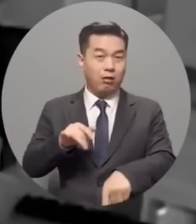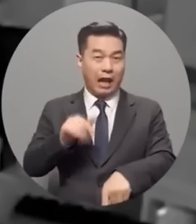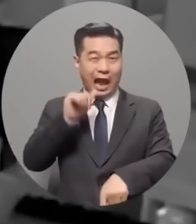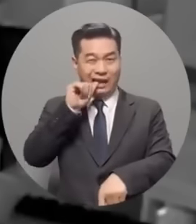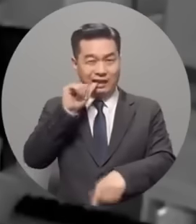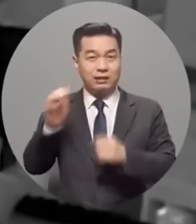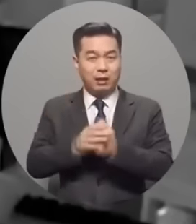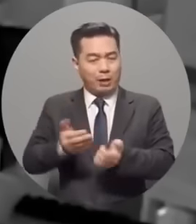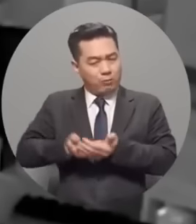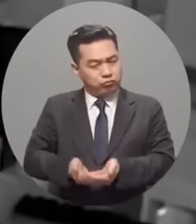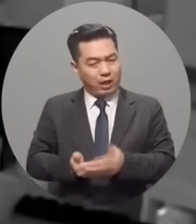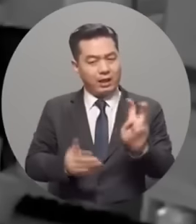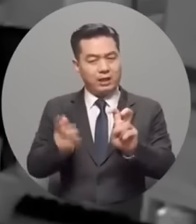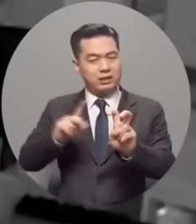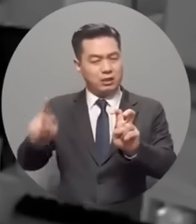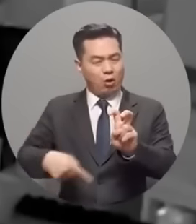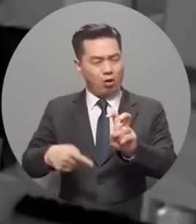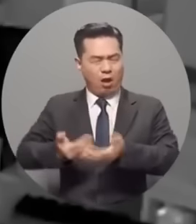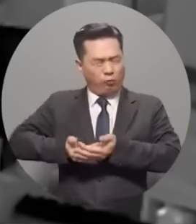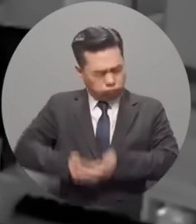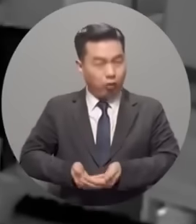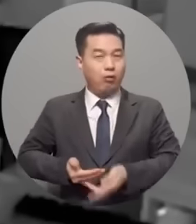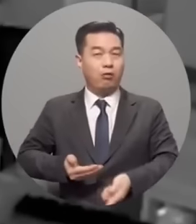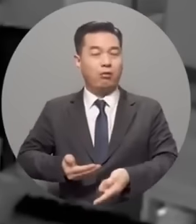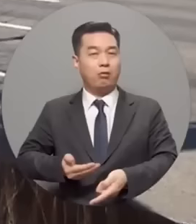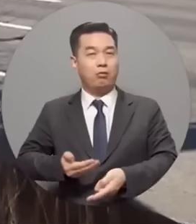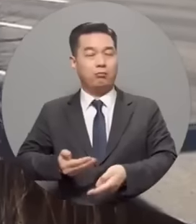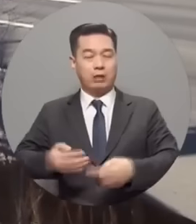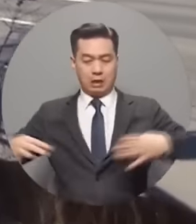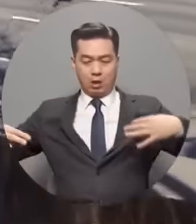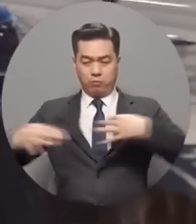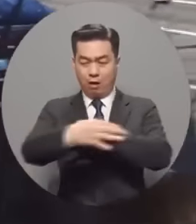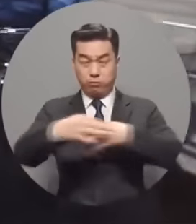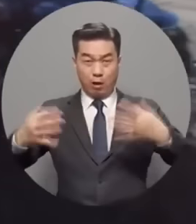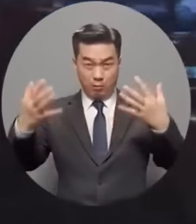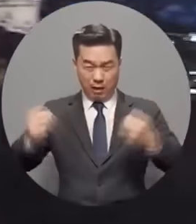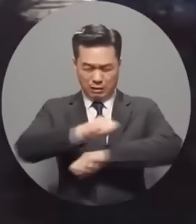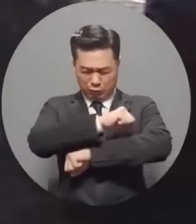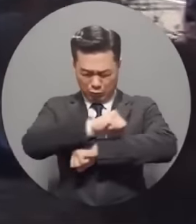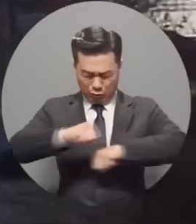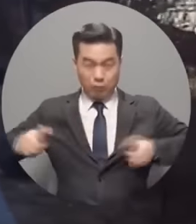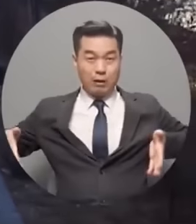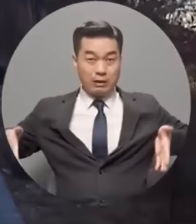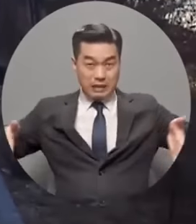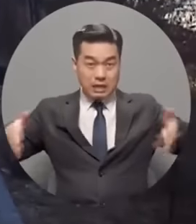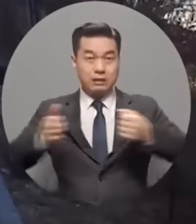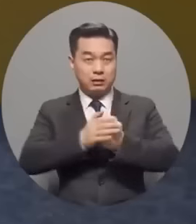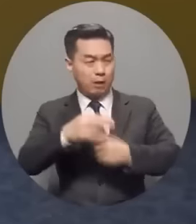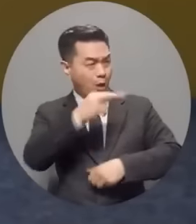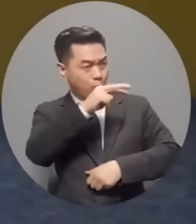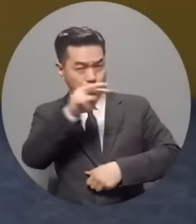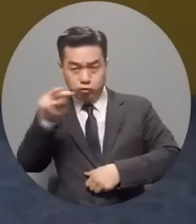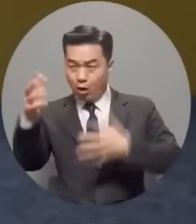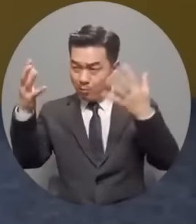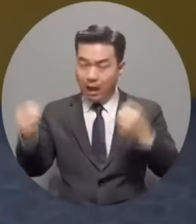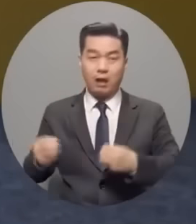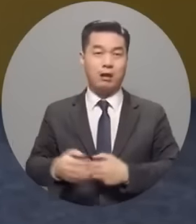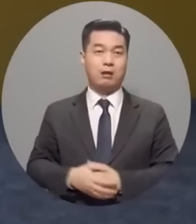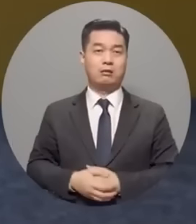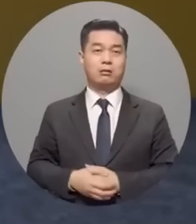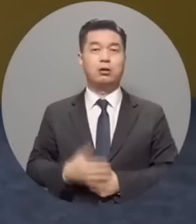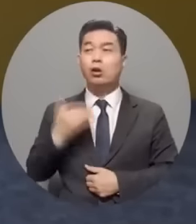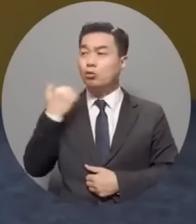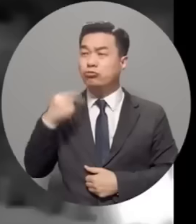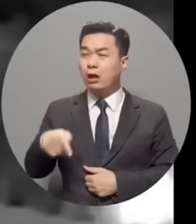만들어져 무게가 20kg이 넘고 보는 눈이 많은 왕복 10차선 대로변에 설치되어 있었습니다. 업주는 누가